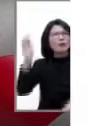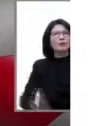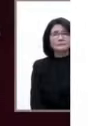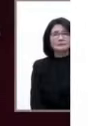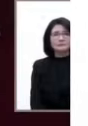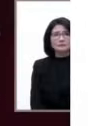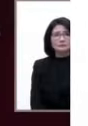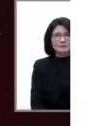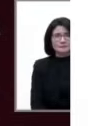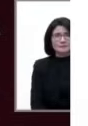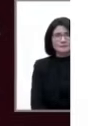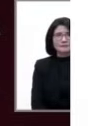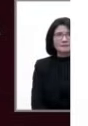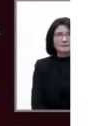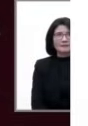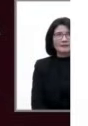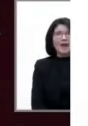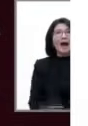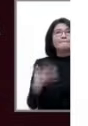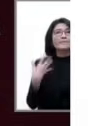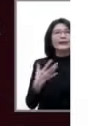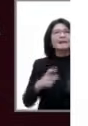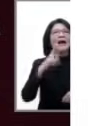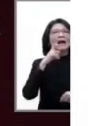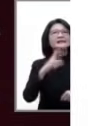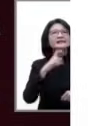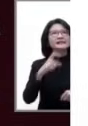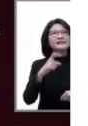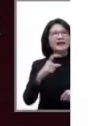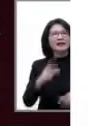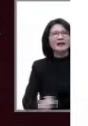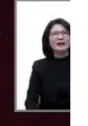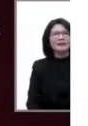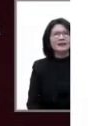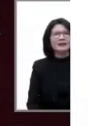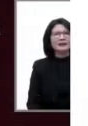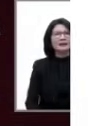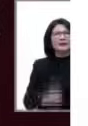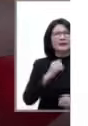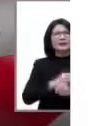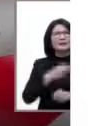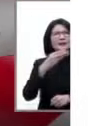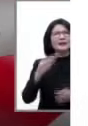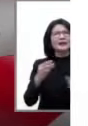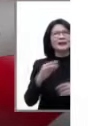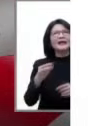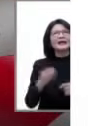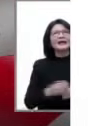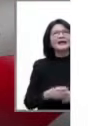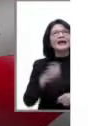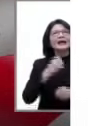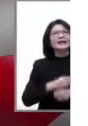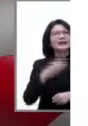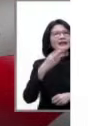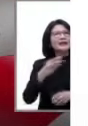rasanya tidak pantas dan banyak gitu ya yang bilang itu di atas ee ilmu dan tampaknya Mas